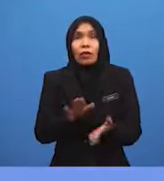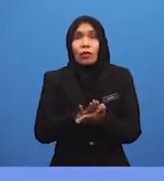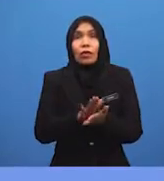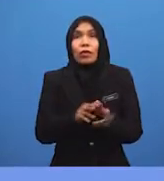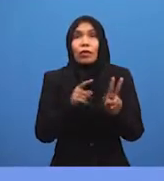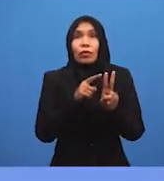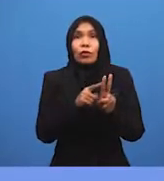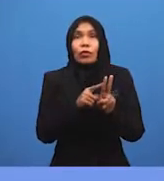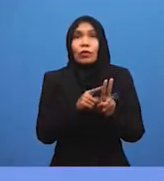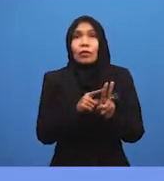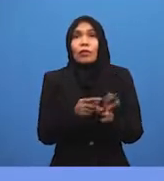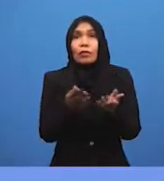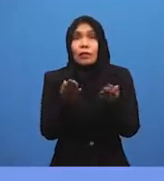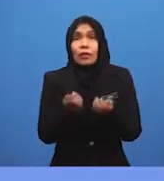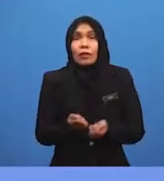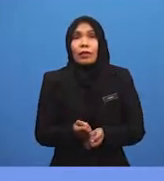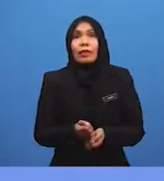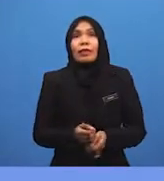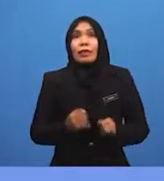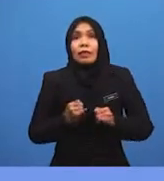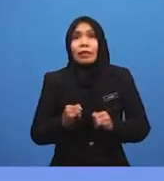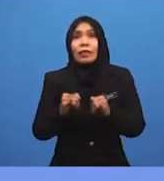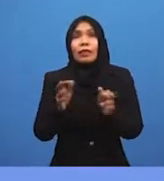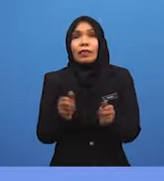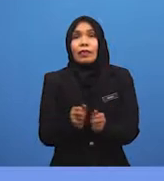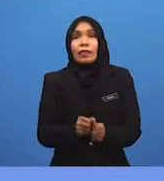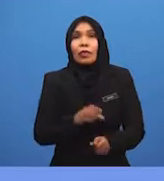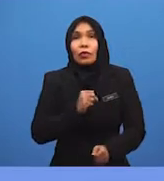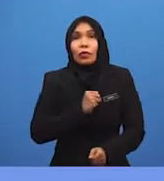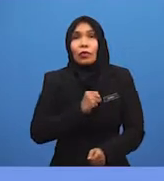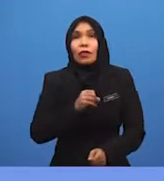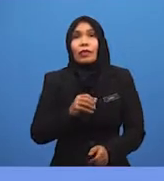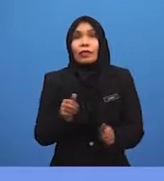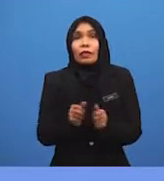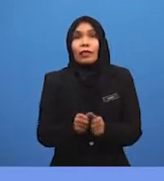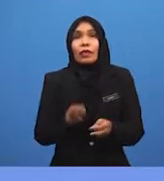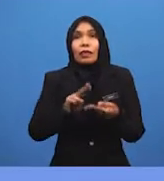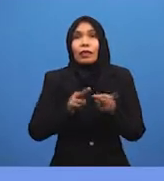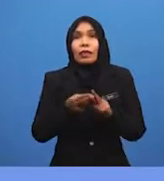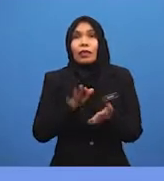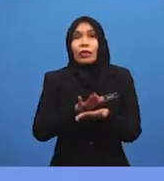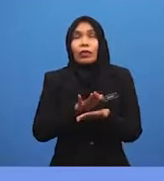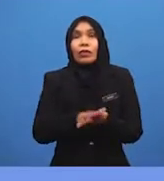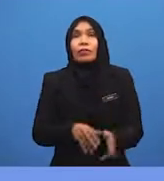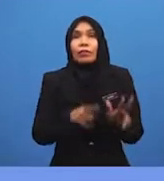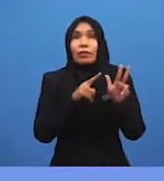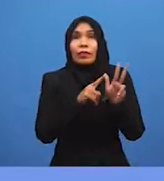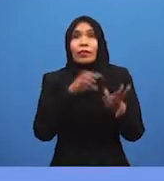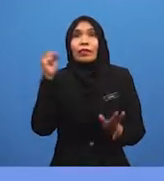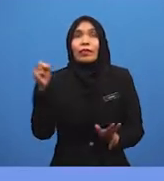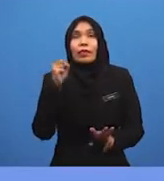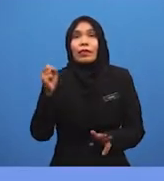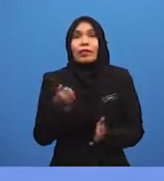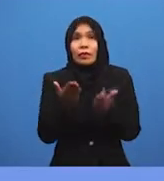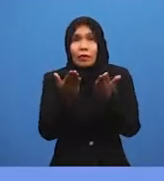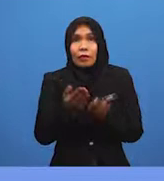Kedua, meminta izin dengan sopan dengan rakan sekolah. Ketiga, sentiasa